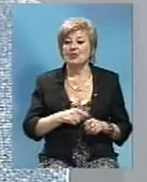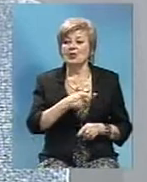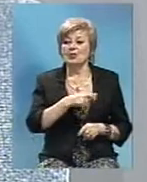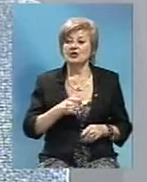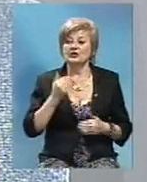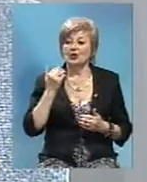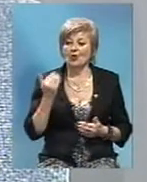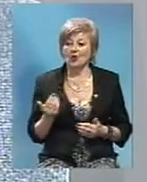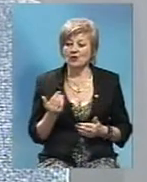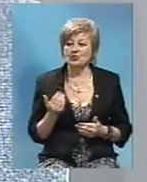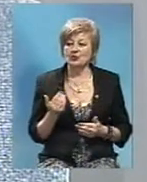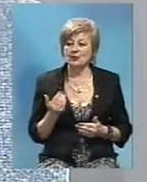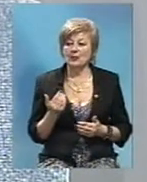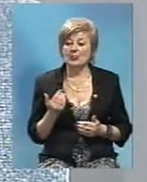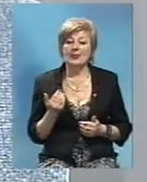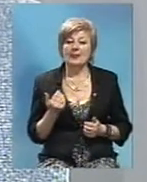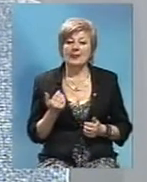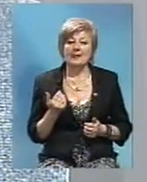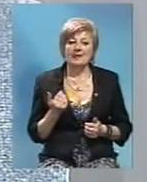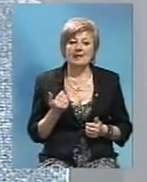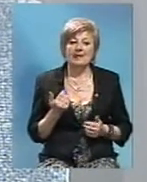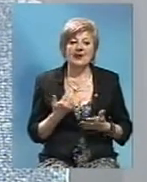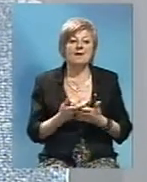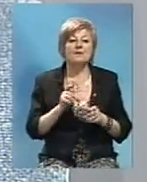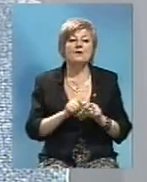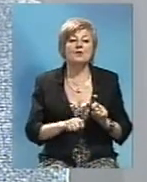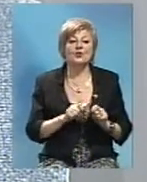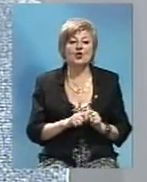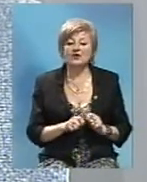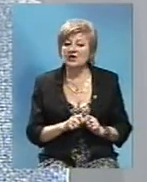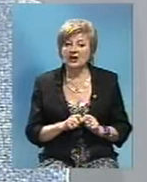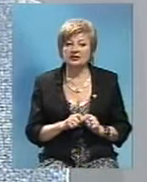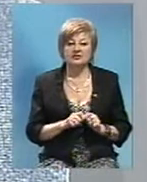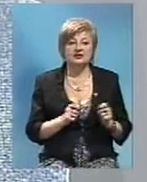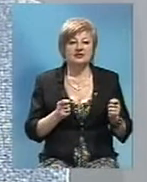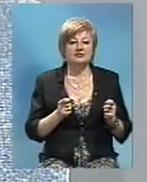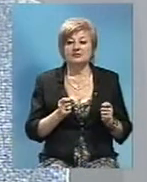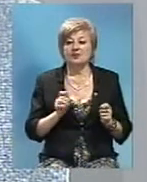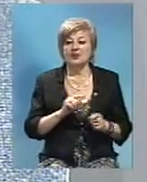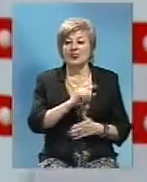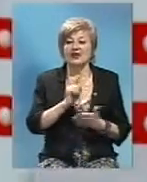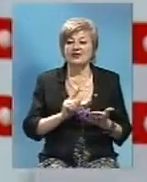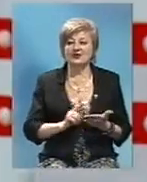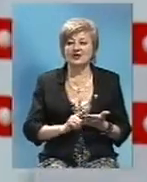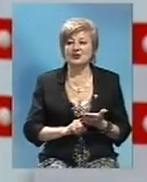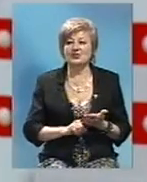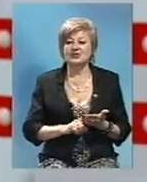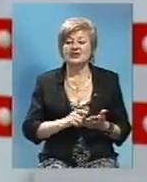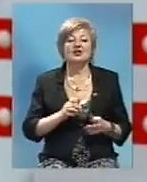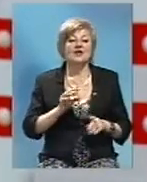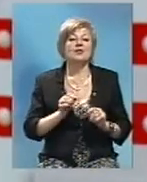Катерині Константиновій я прошу підсумувати нашу сьогоднішню розмову. коротко. Питання боротьби з алкоголем